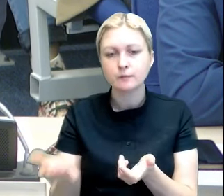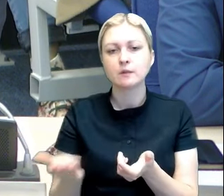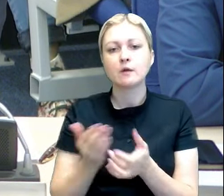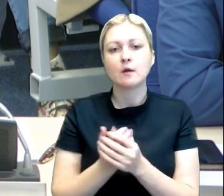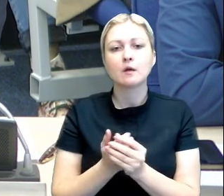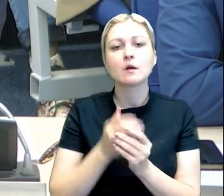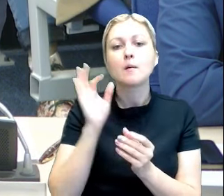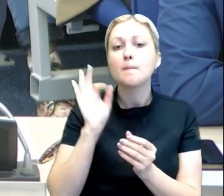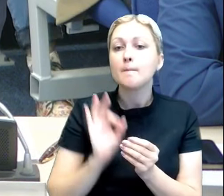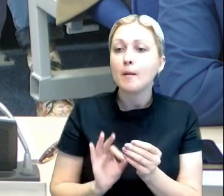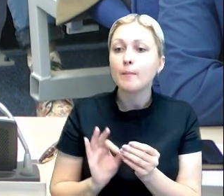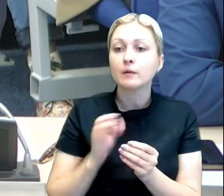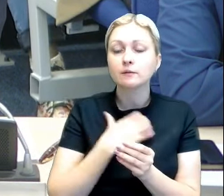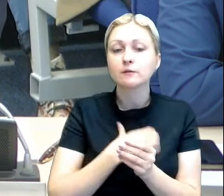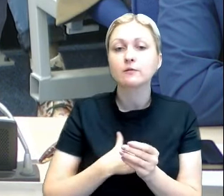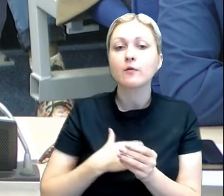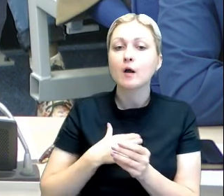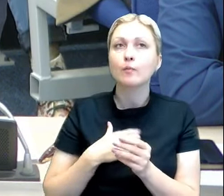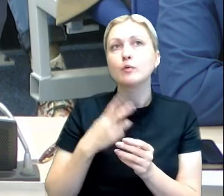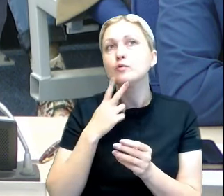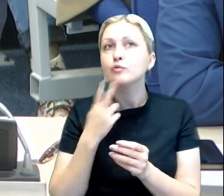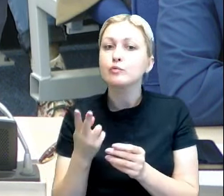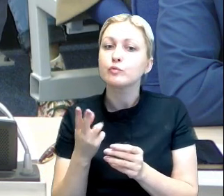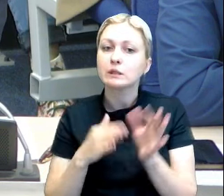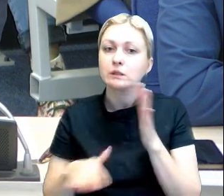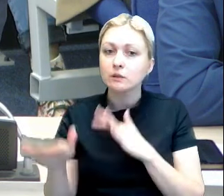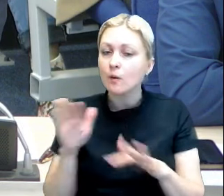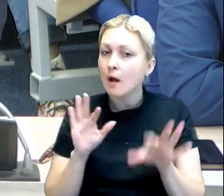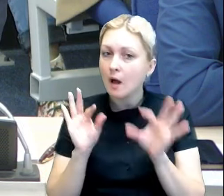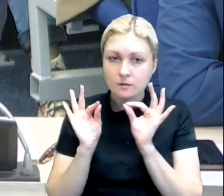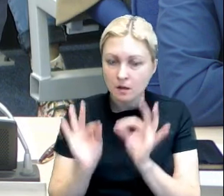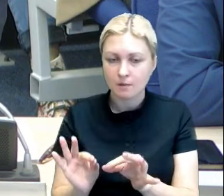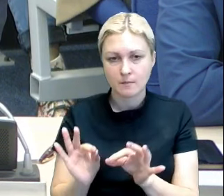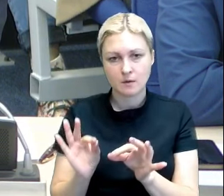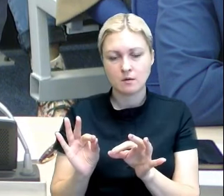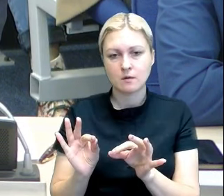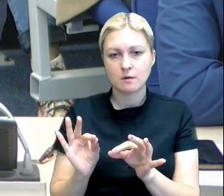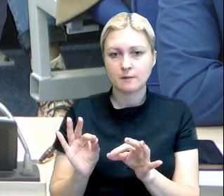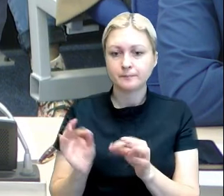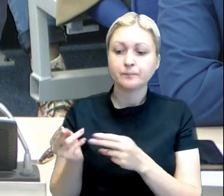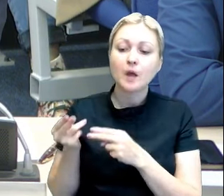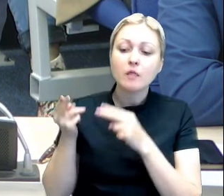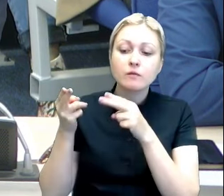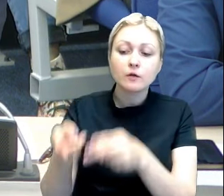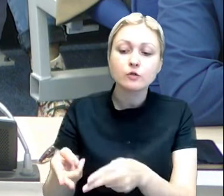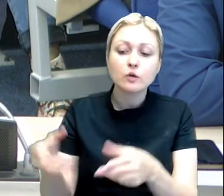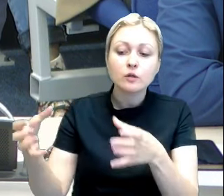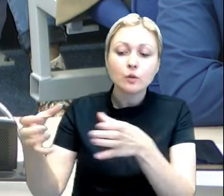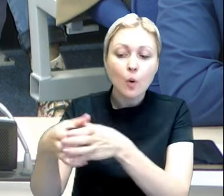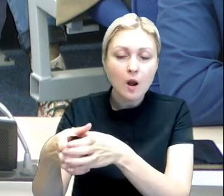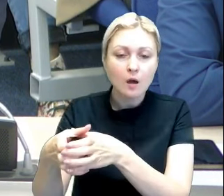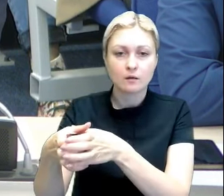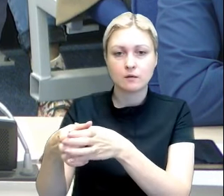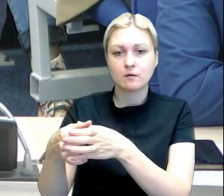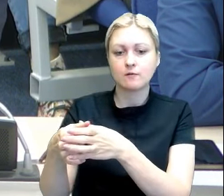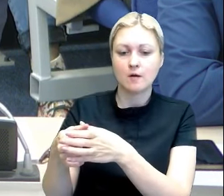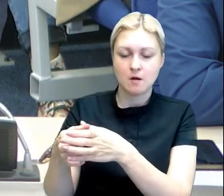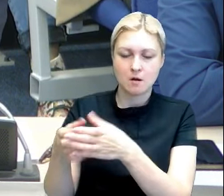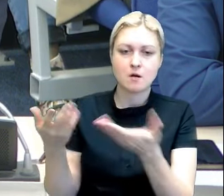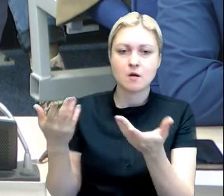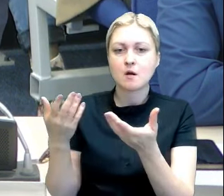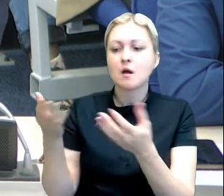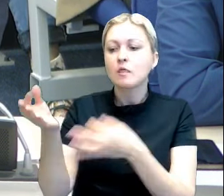pakankamai gerai tai įsivertinti visų pirma turbūt atvažiuoti į kolektyvą jiems pateikti visą objektyvią